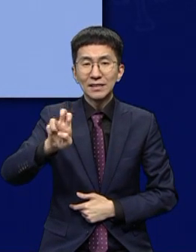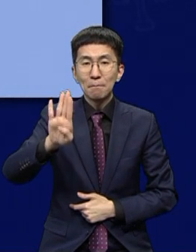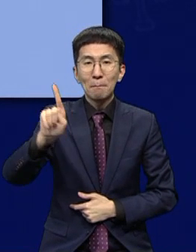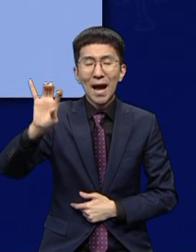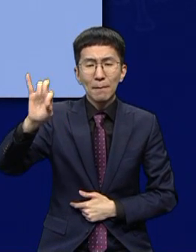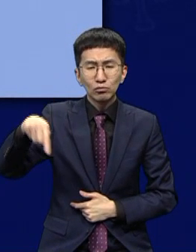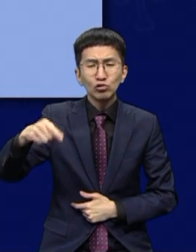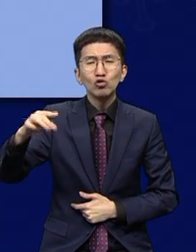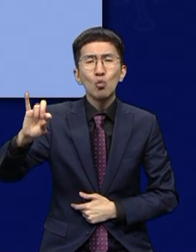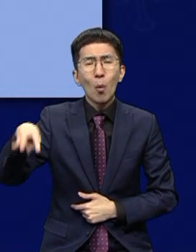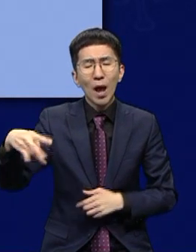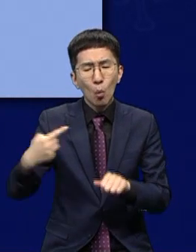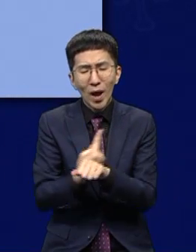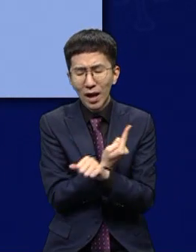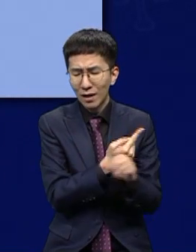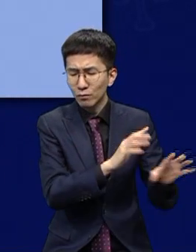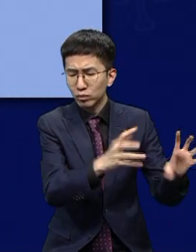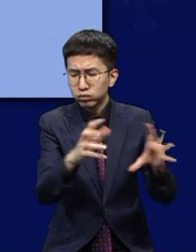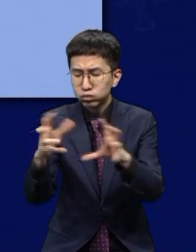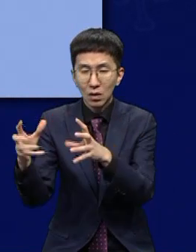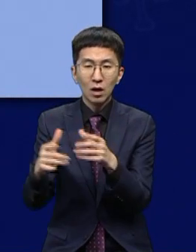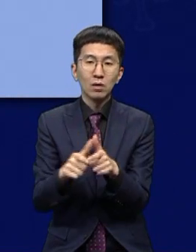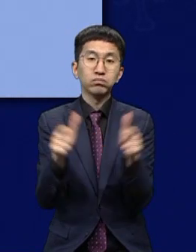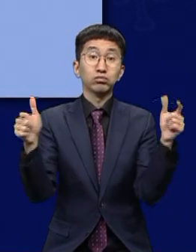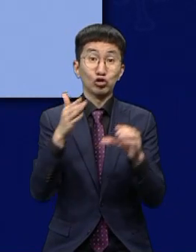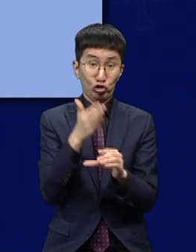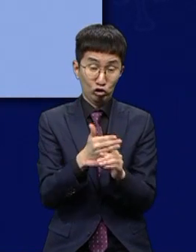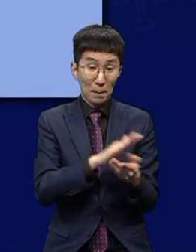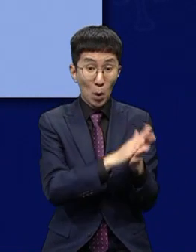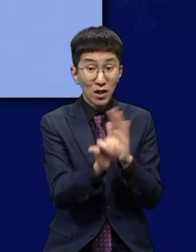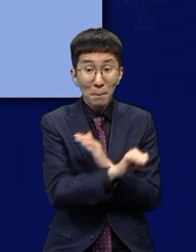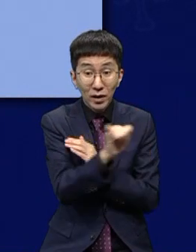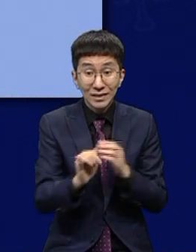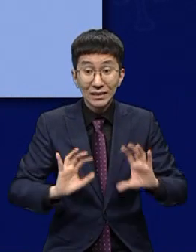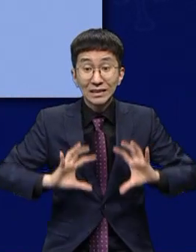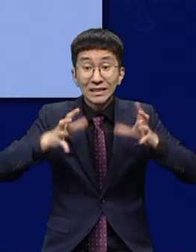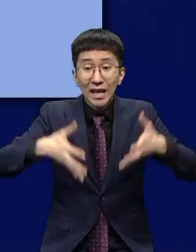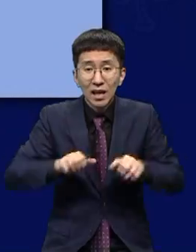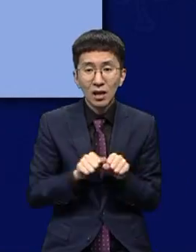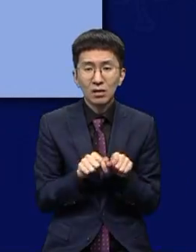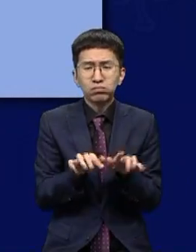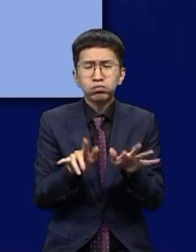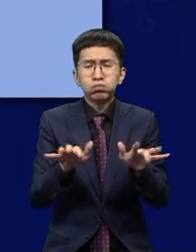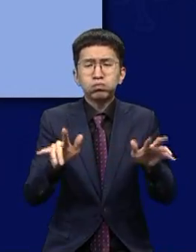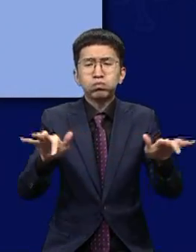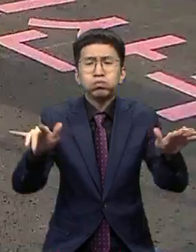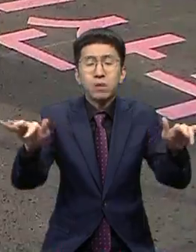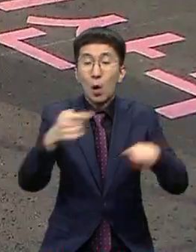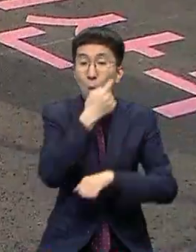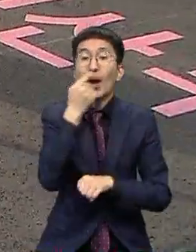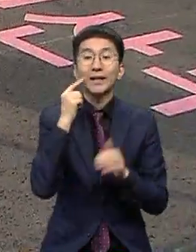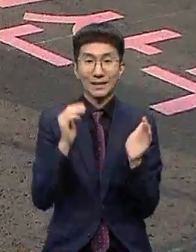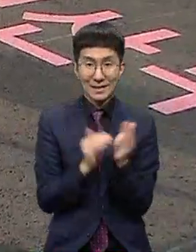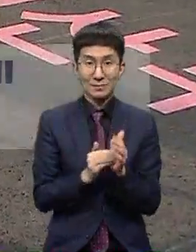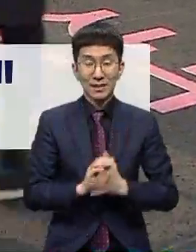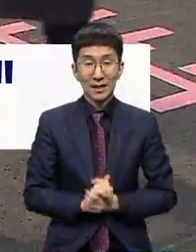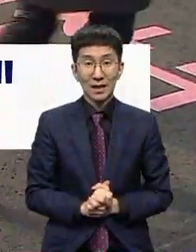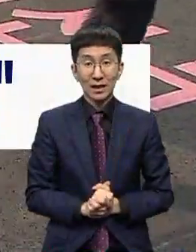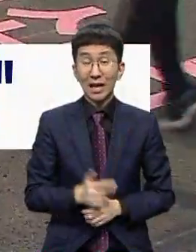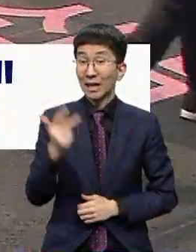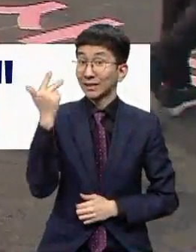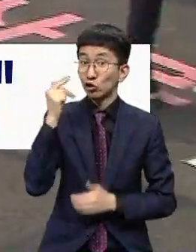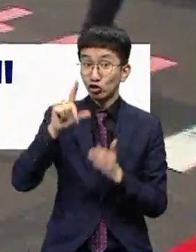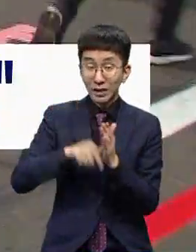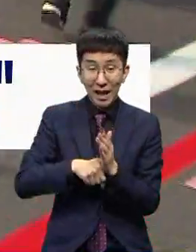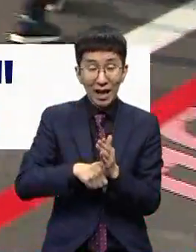겁니다 변이 바이러스가 빠른 속도로 전 세계로 퍼지고 있음을 알 수 있습니다 지난주 하루